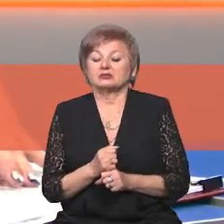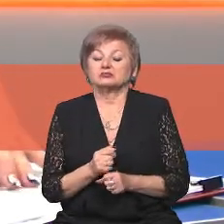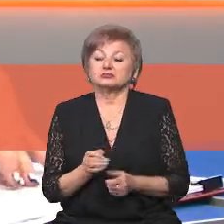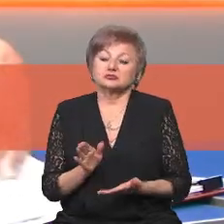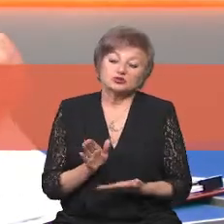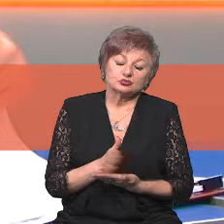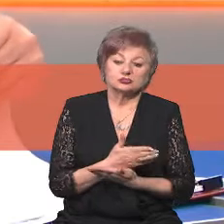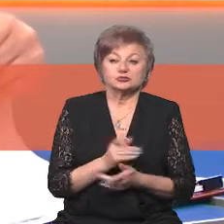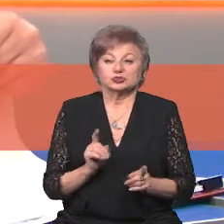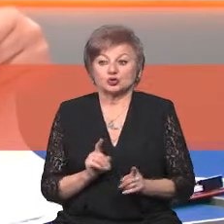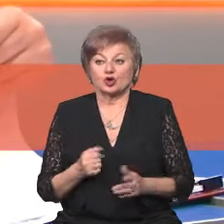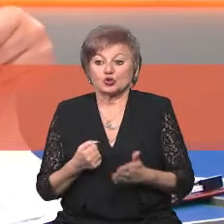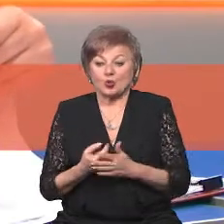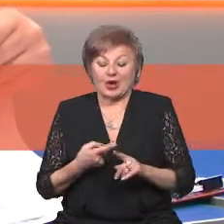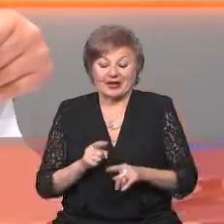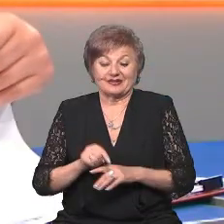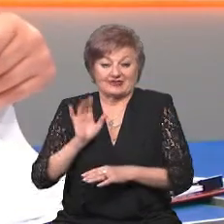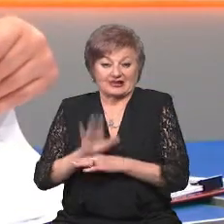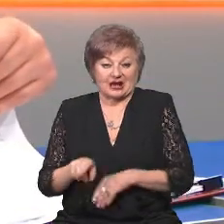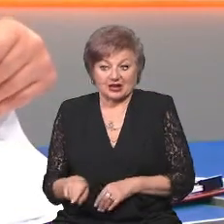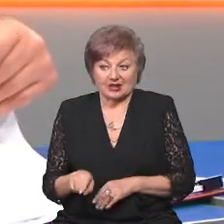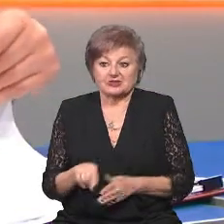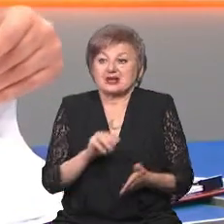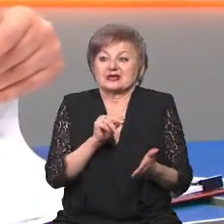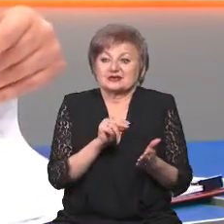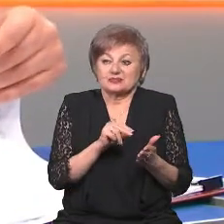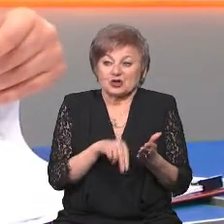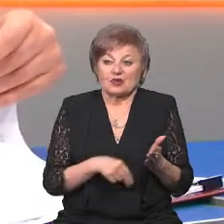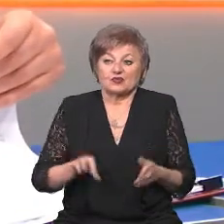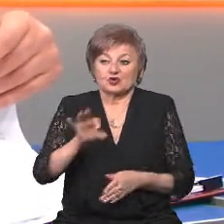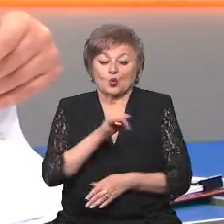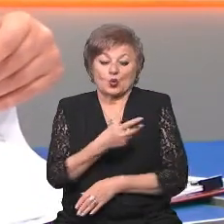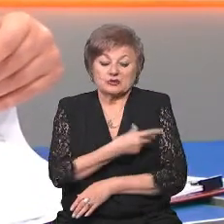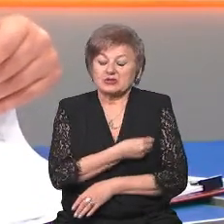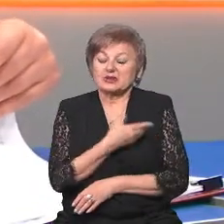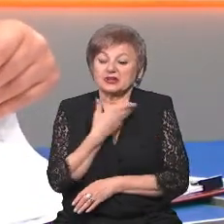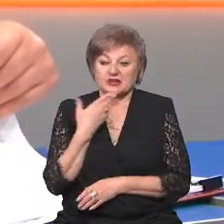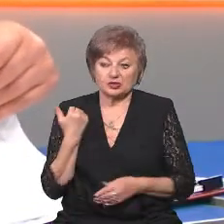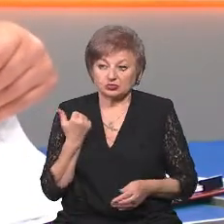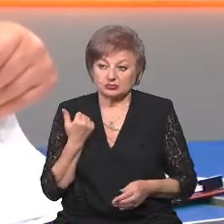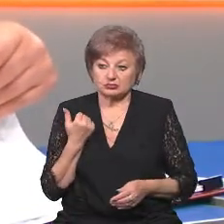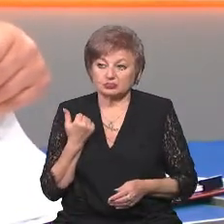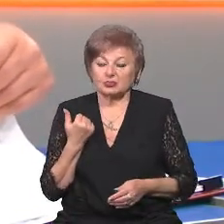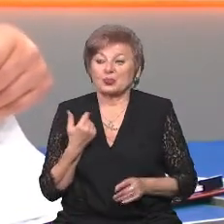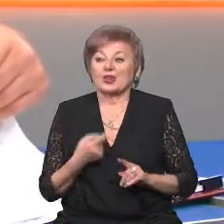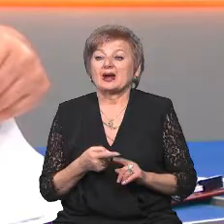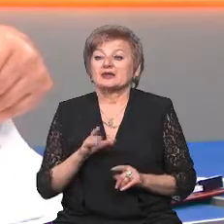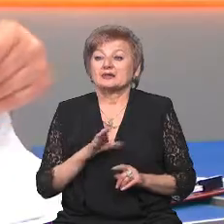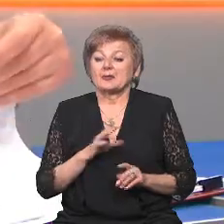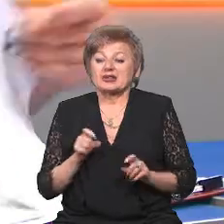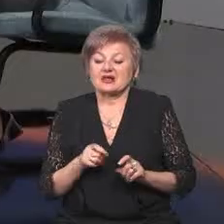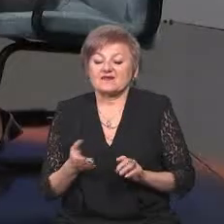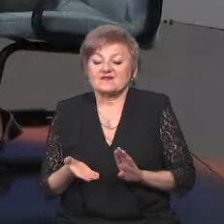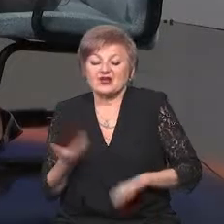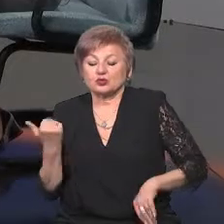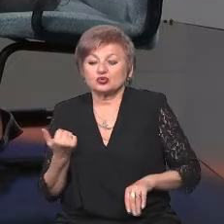от в цьому наказі довідки 063 про щеплення немає. Це було виключено